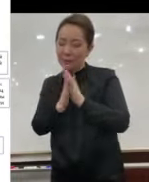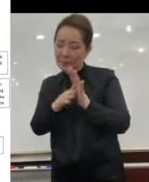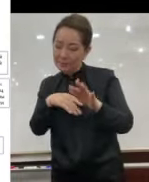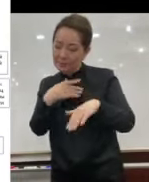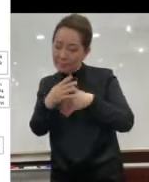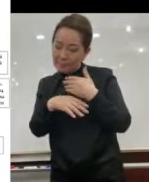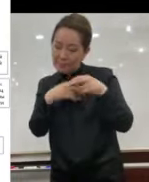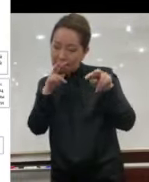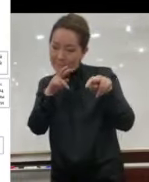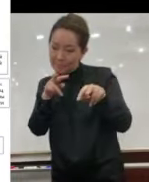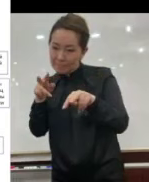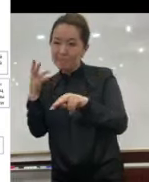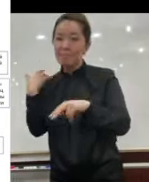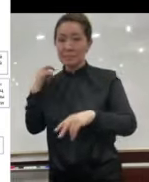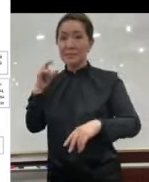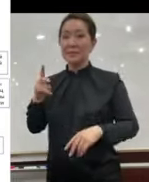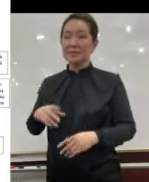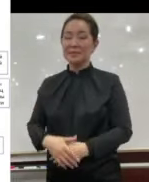исэн.